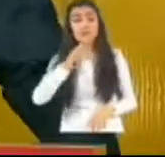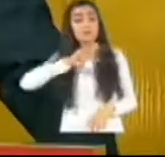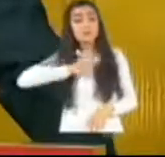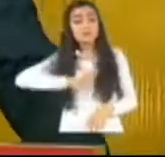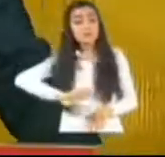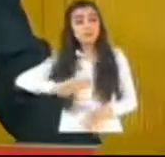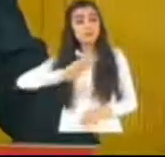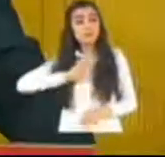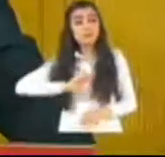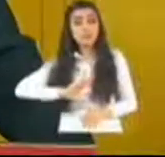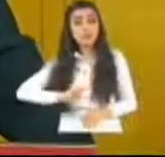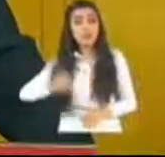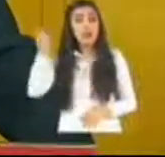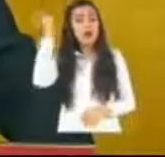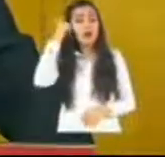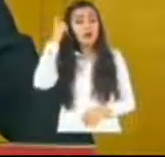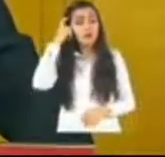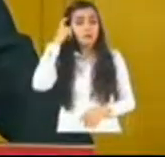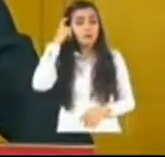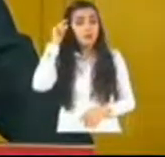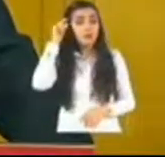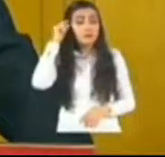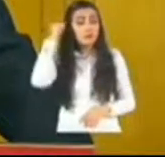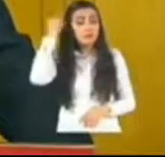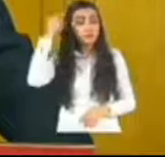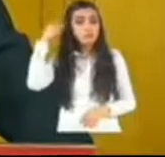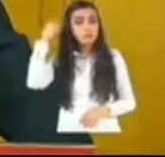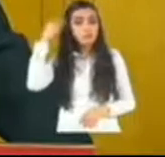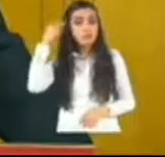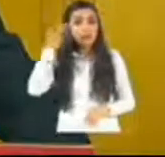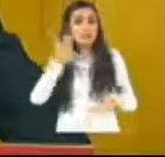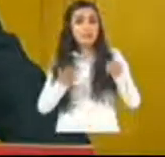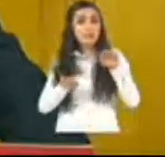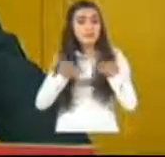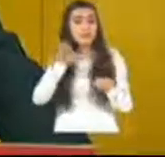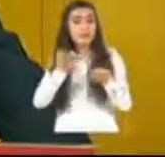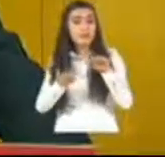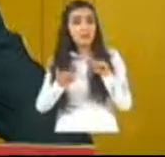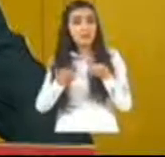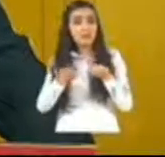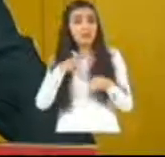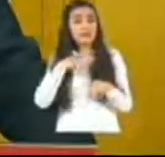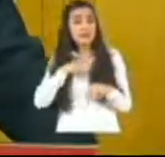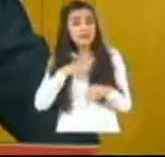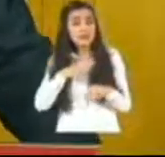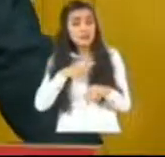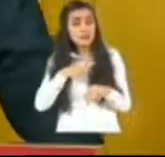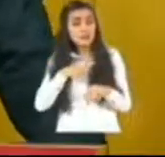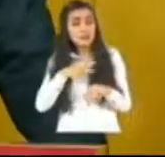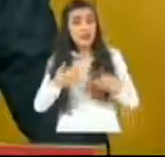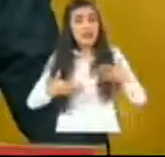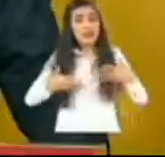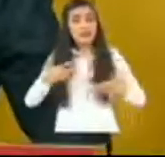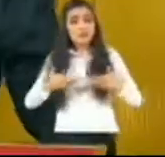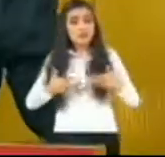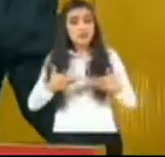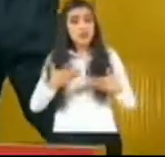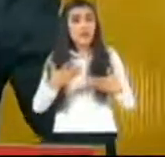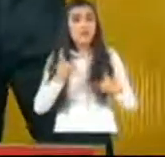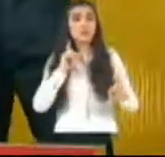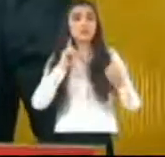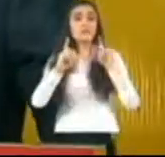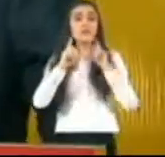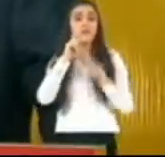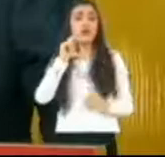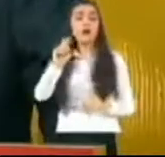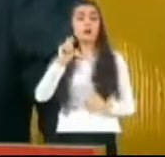sabır, akıl, şuur, denge, ihtiyat, heyecan ve dava